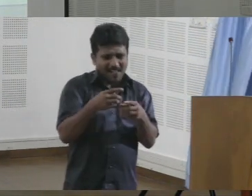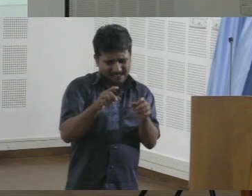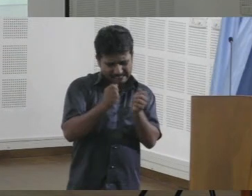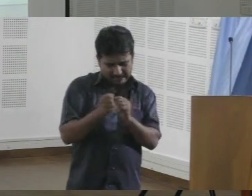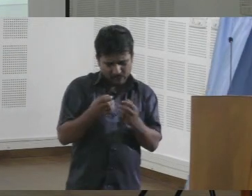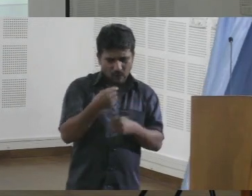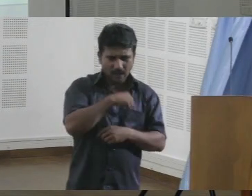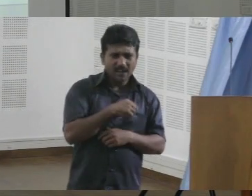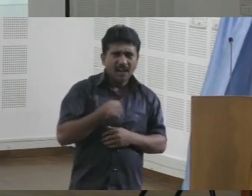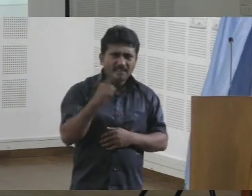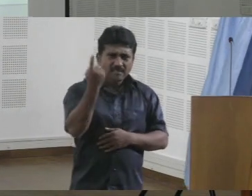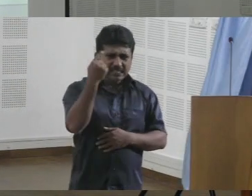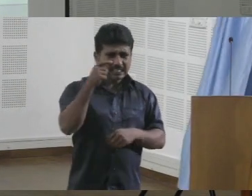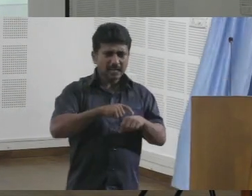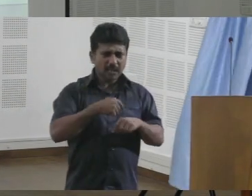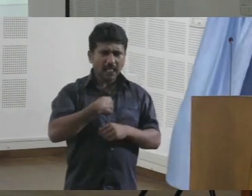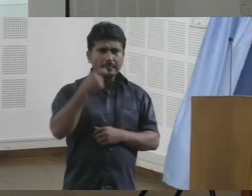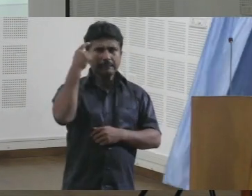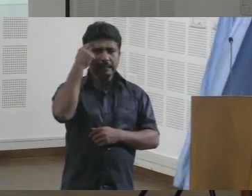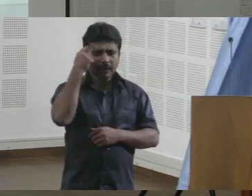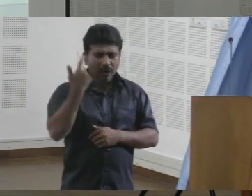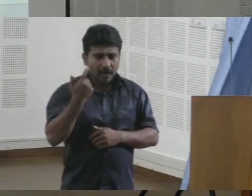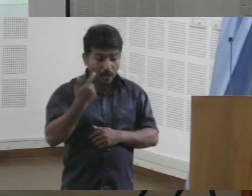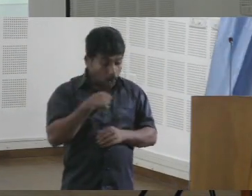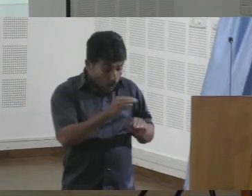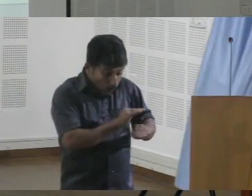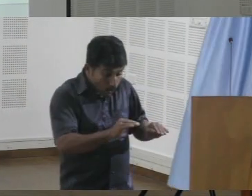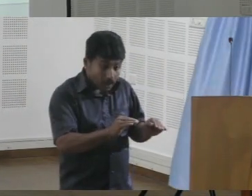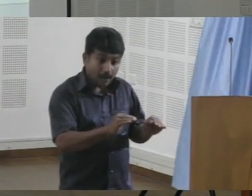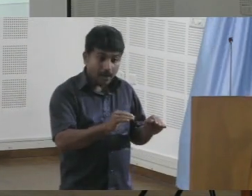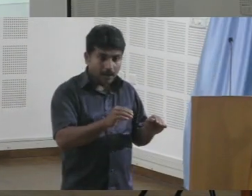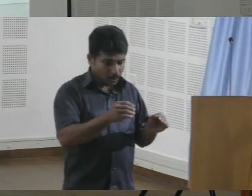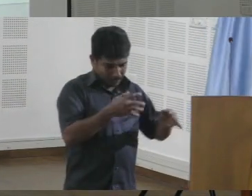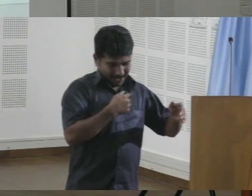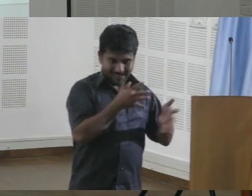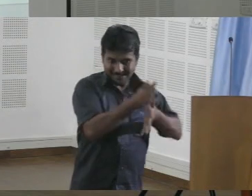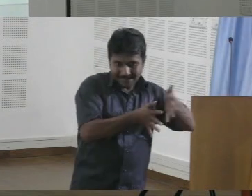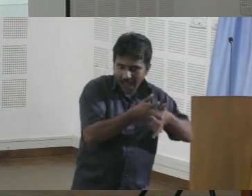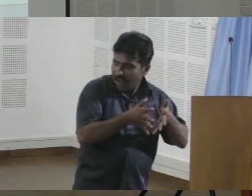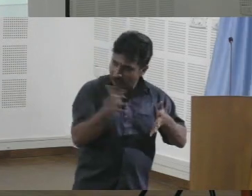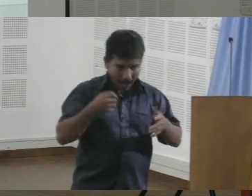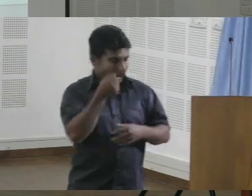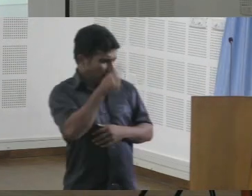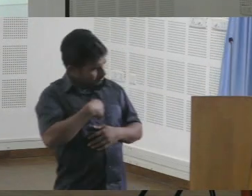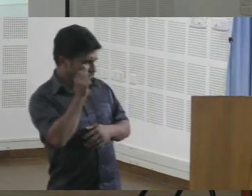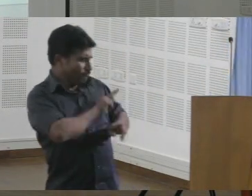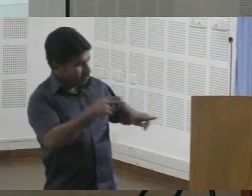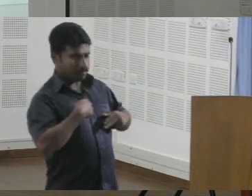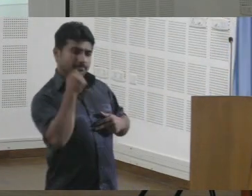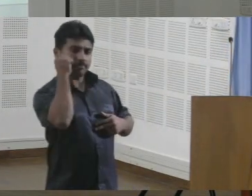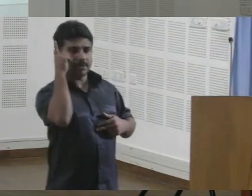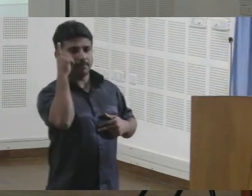എൻ്റെ മനസ്സിലുണ്ടായിരുന്നത് അവൻ്റെ എല്ലാ ആക്ഷൻസും എനിക്ക് മനസ്സിലാവും. അവനെന്താ വേണ്ടത്